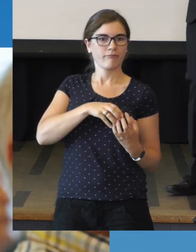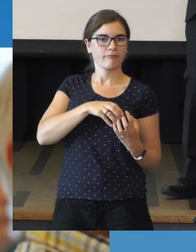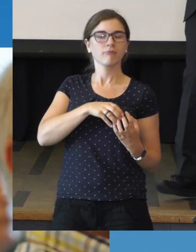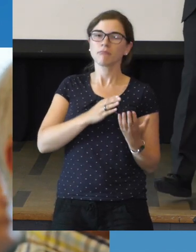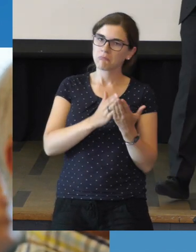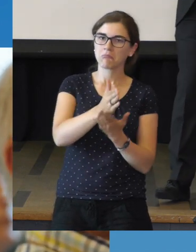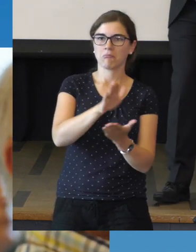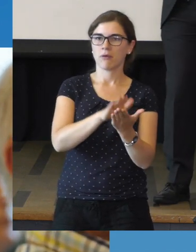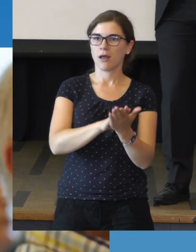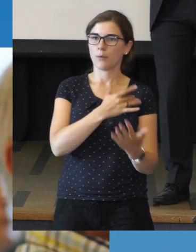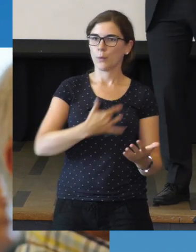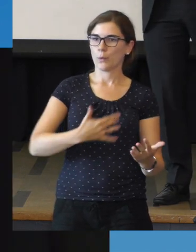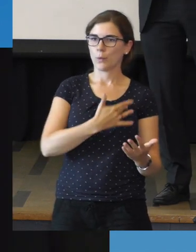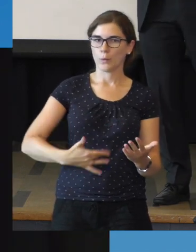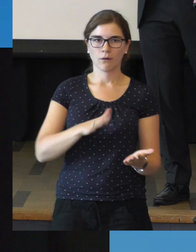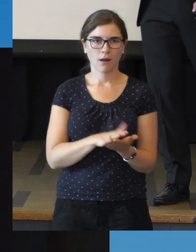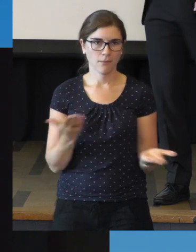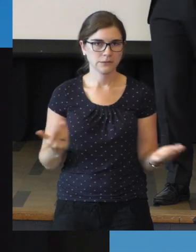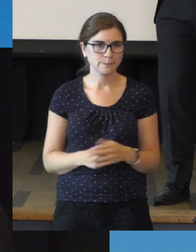wieder gut fließen.